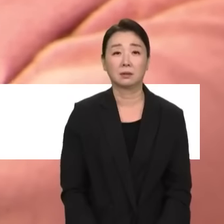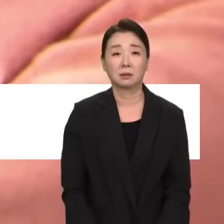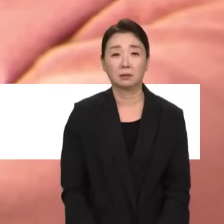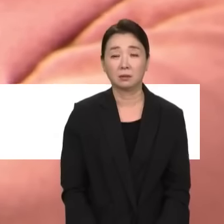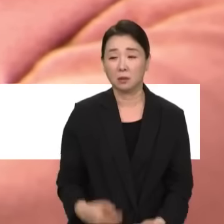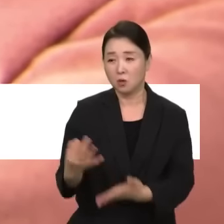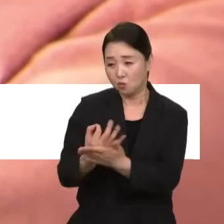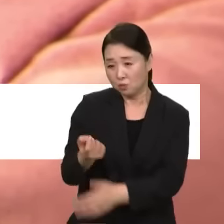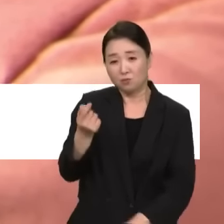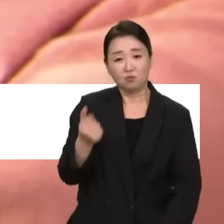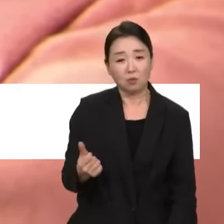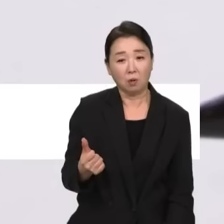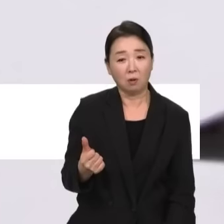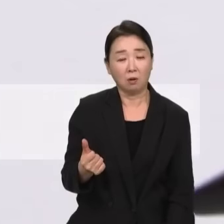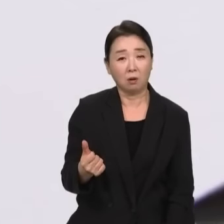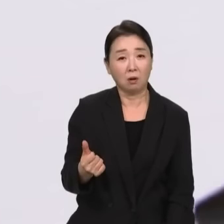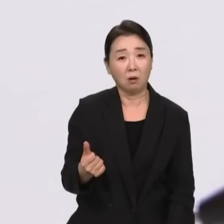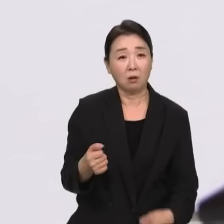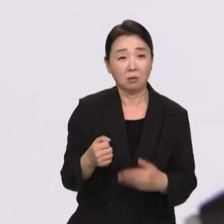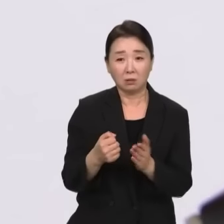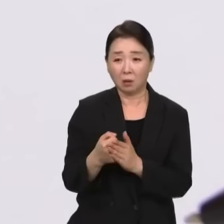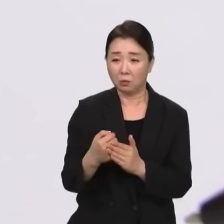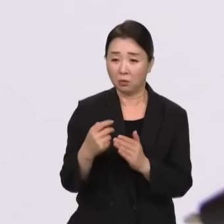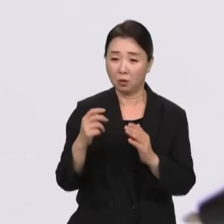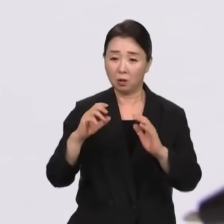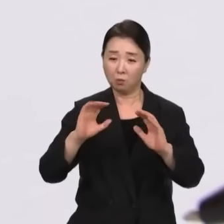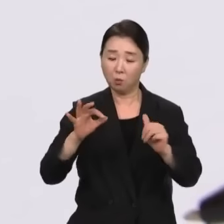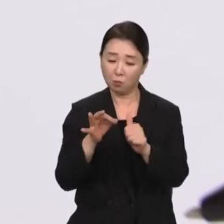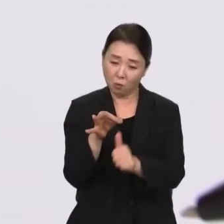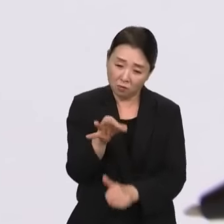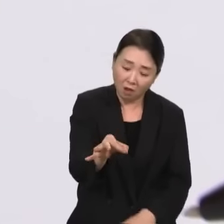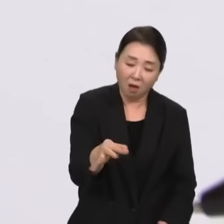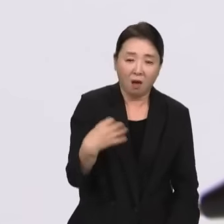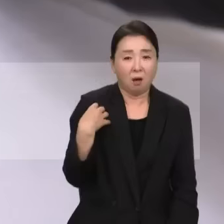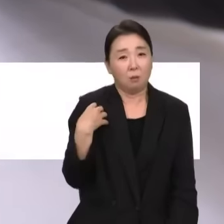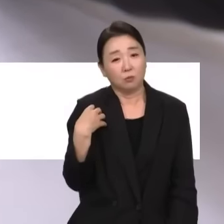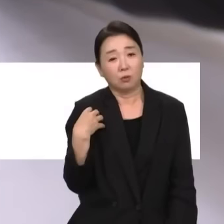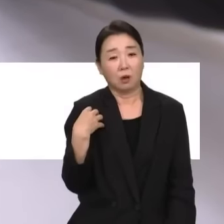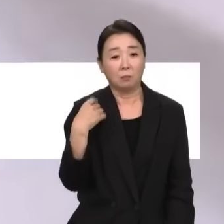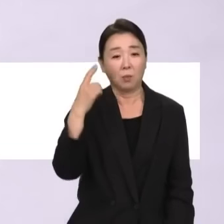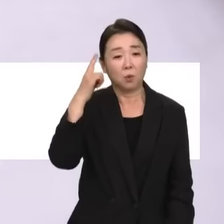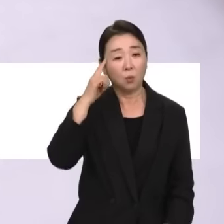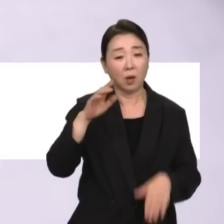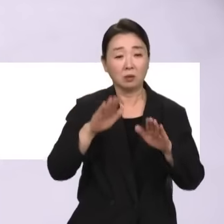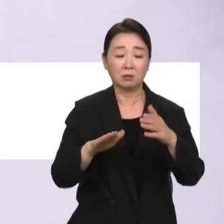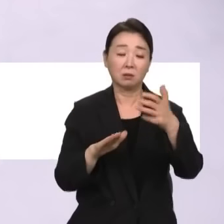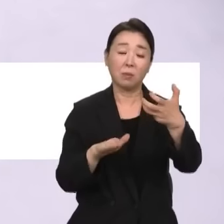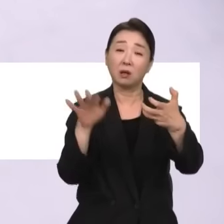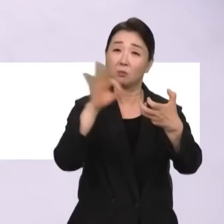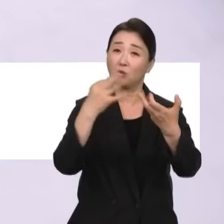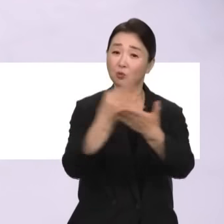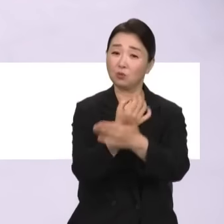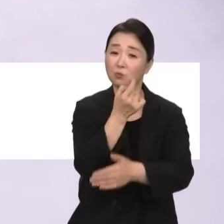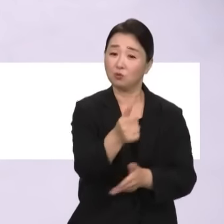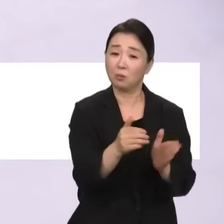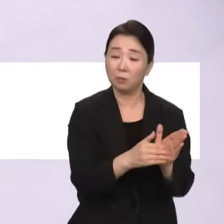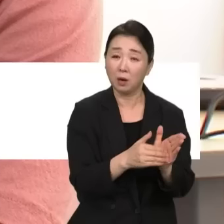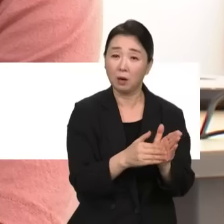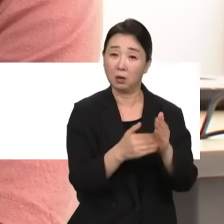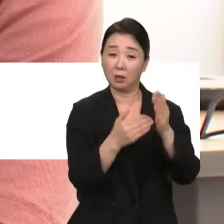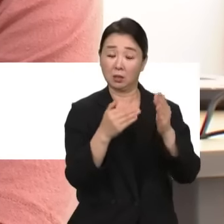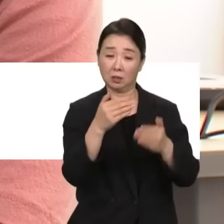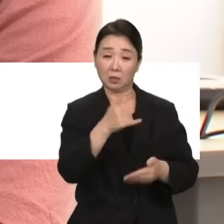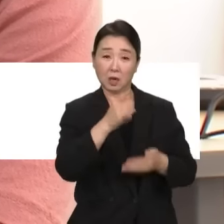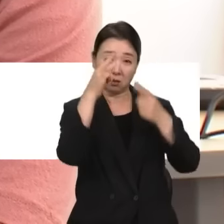수입이 크게 줄면서 보험료도 적잖은 부담이 됐습니다. 80% 정도가 줄은 것 같아요. 지금 자녀가 대학생인